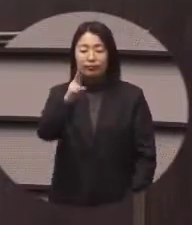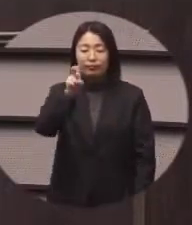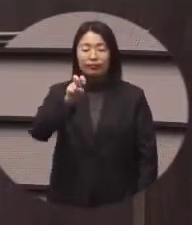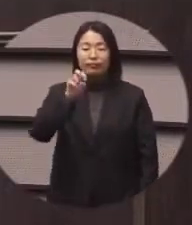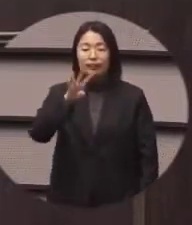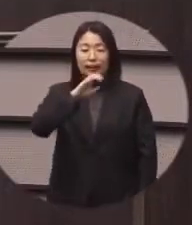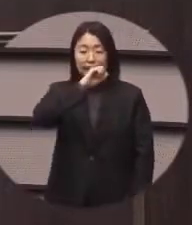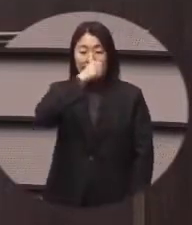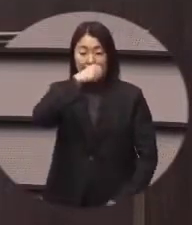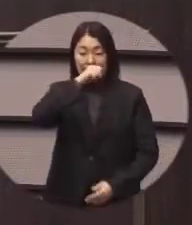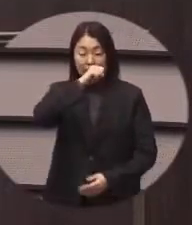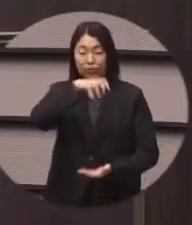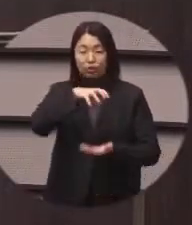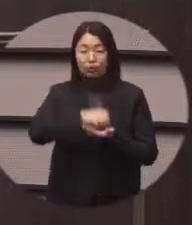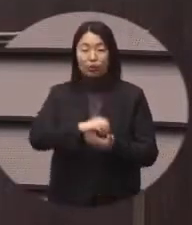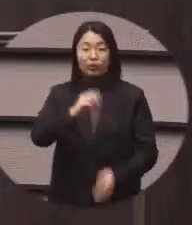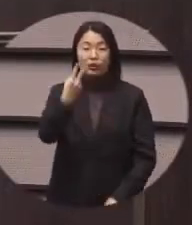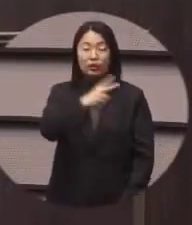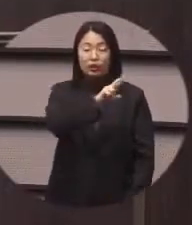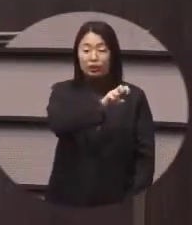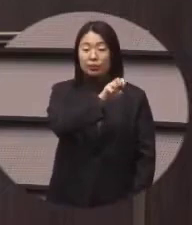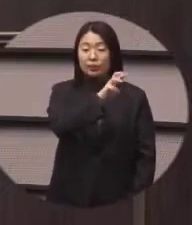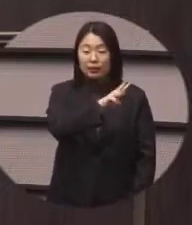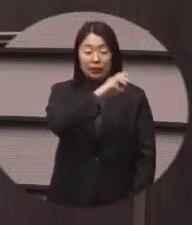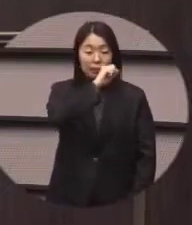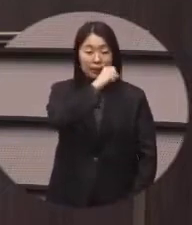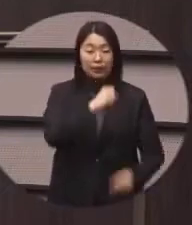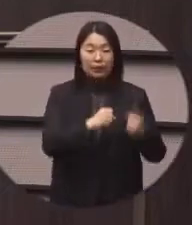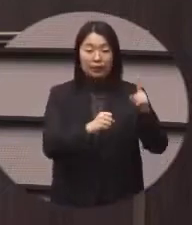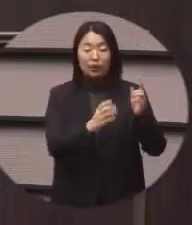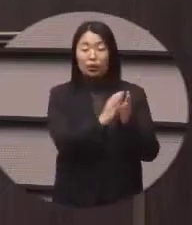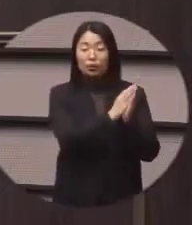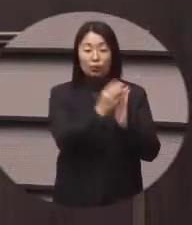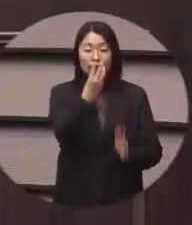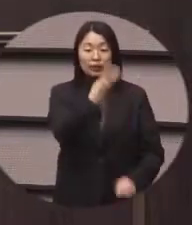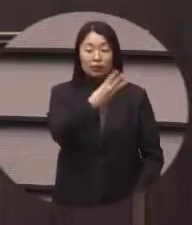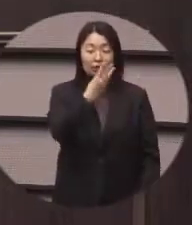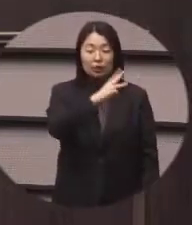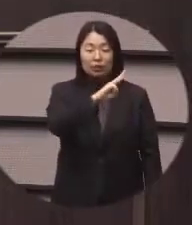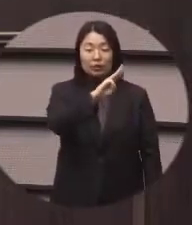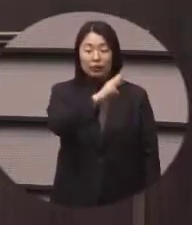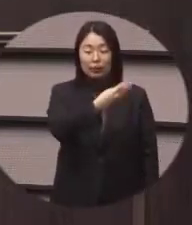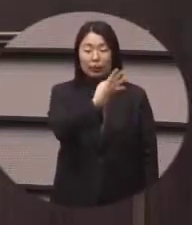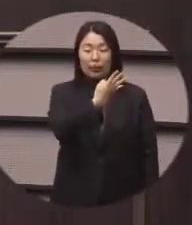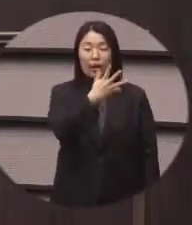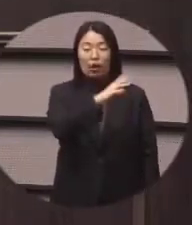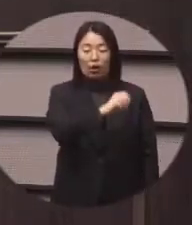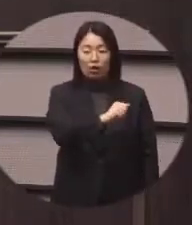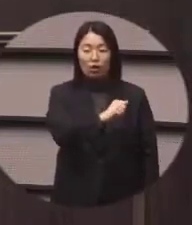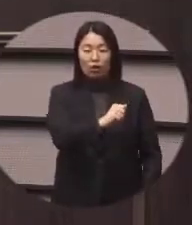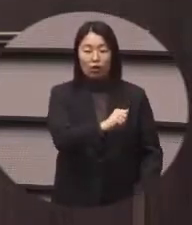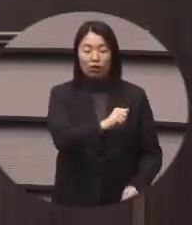2024년도 예산 규모는 2023년 당초 예산 1조 3,308억 원 대비